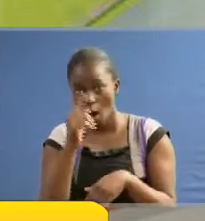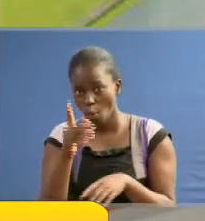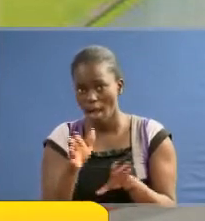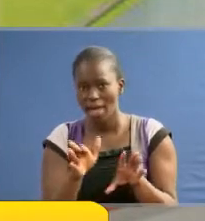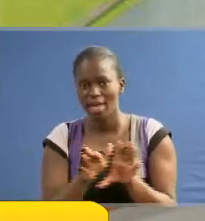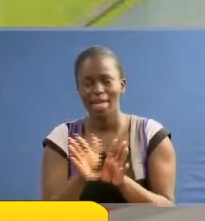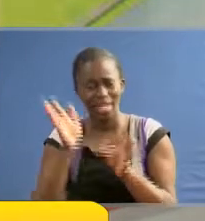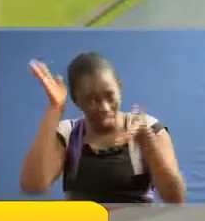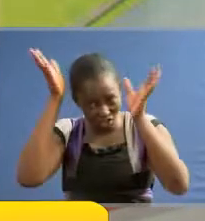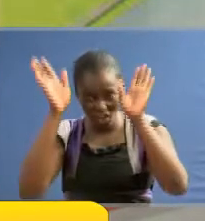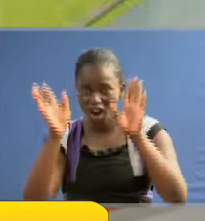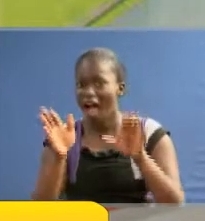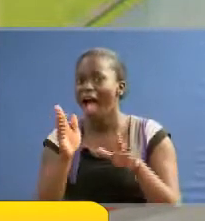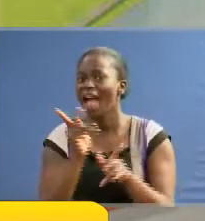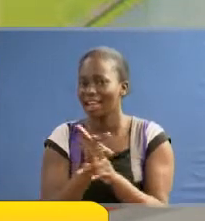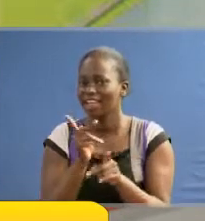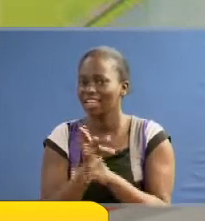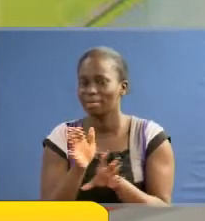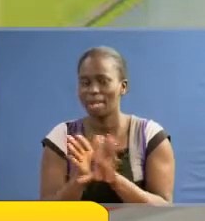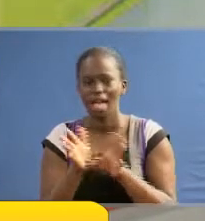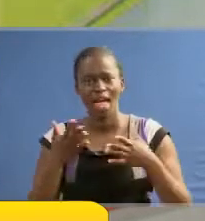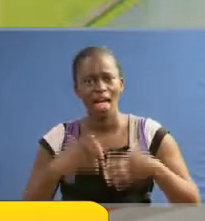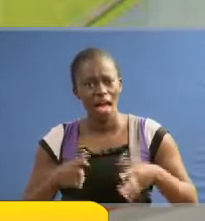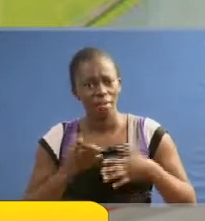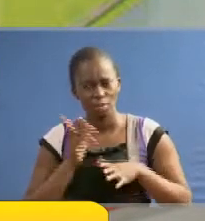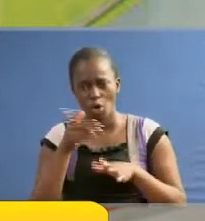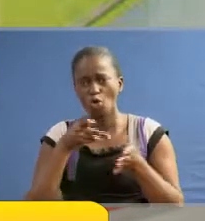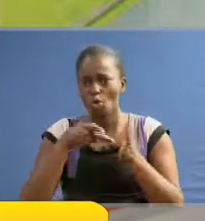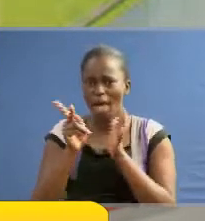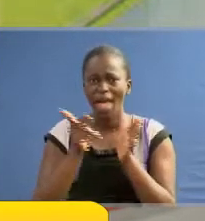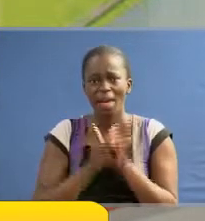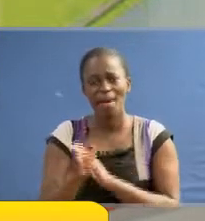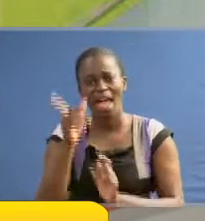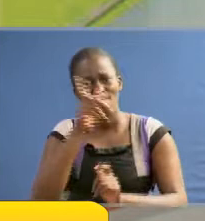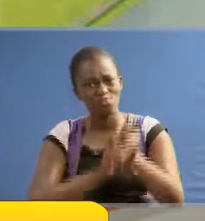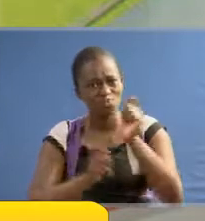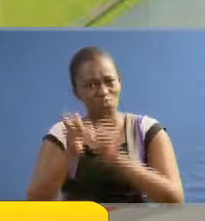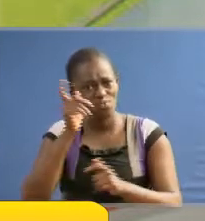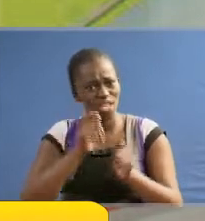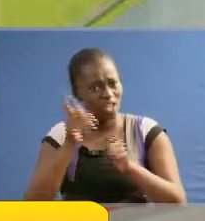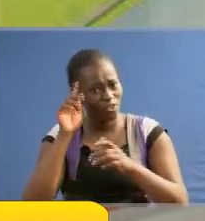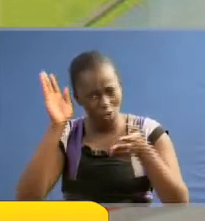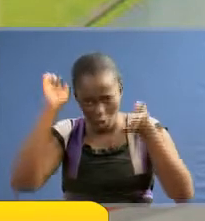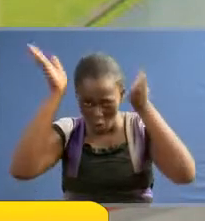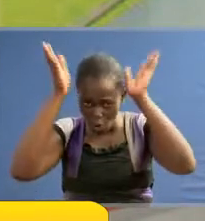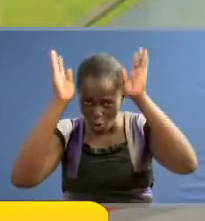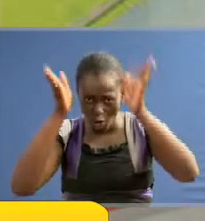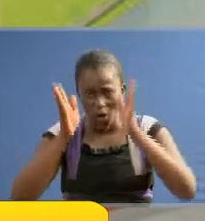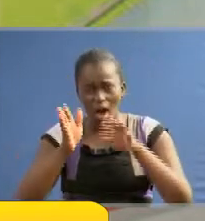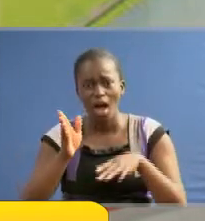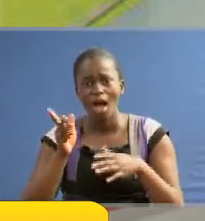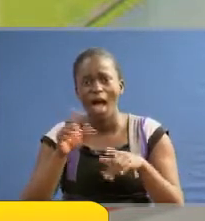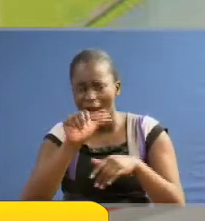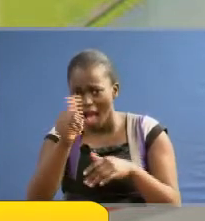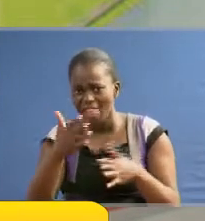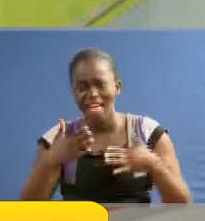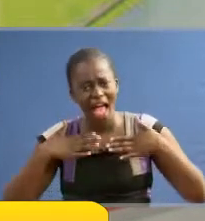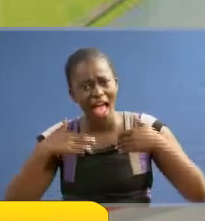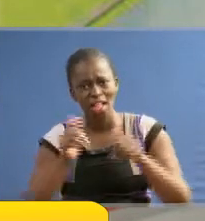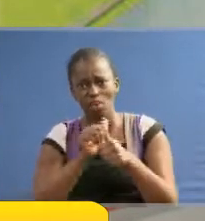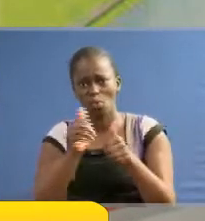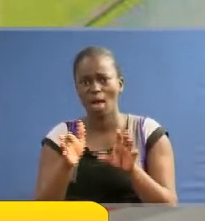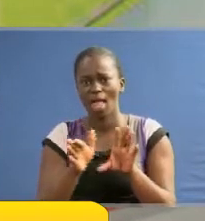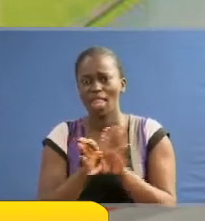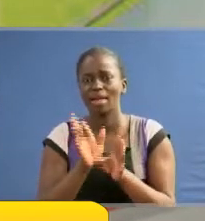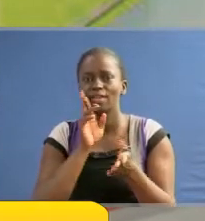anayewafuga punda amesema kuwa wakazi hununua maziwa ya punda kutoka kwake na wengi waliokuwa na magonjwa upona baadaye. Hii hapa taarifa